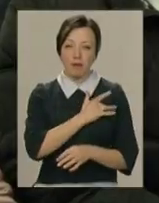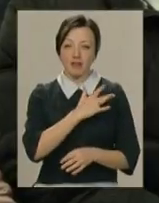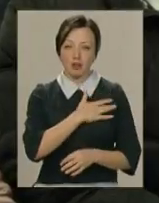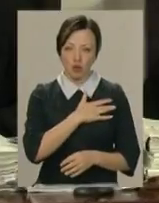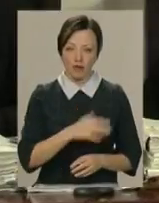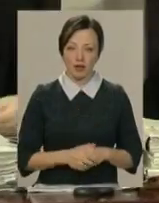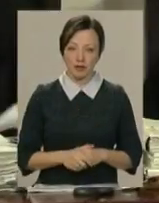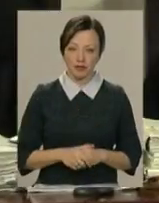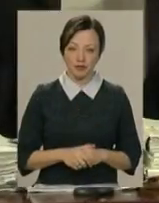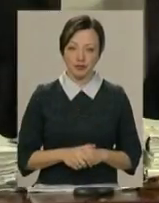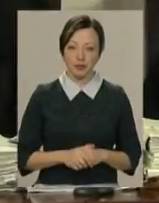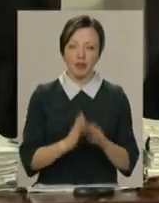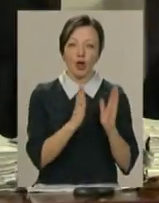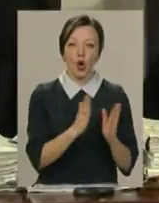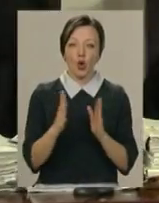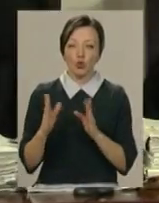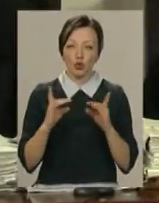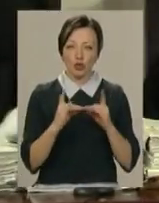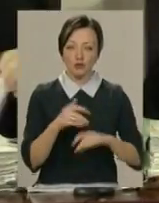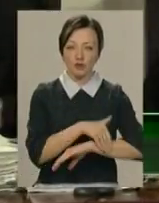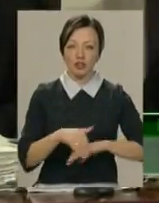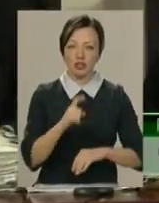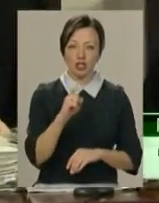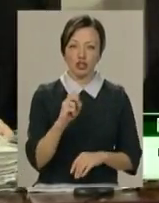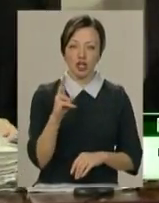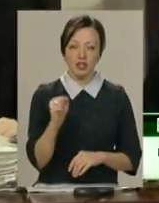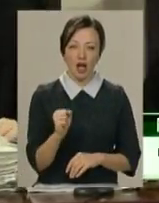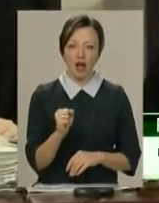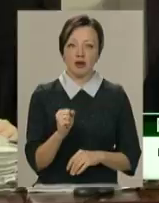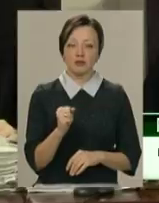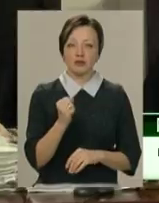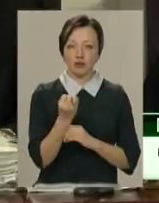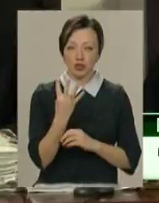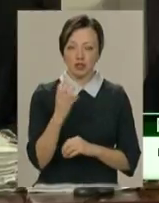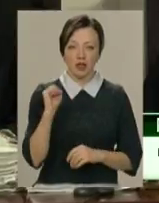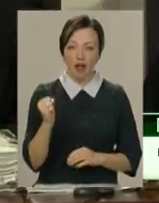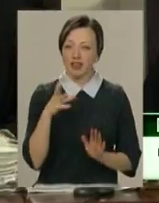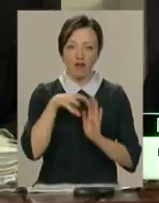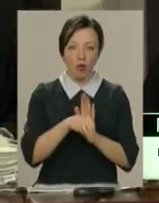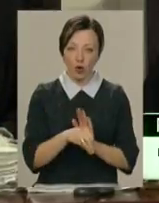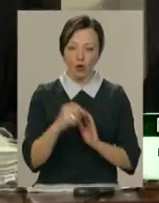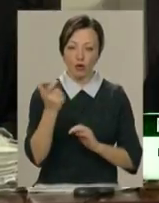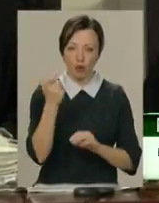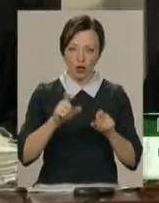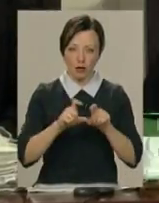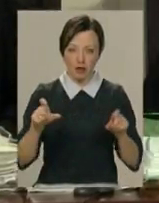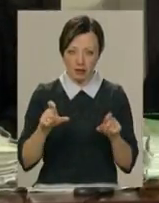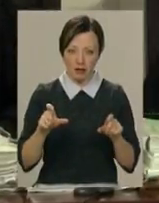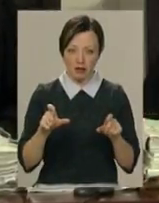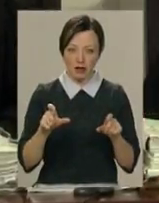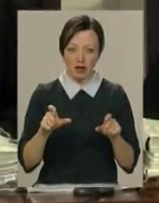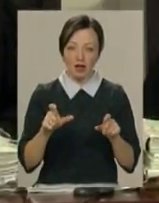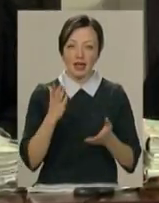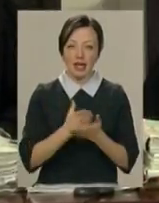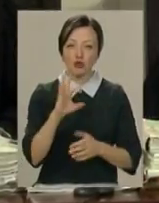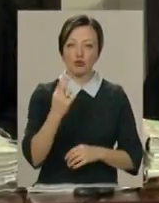приватизована. Гуртожиток вулиці Зарічанській, 14А, не входить до господарського об'єкту із завершеним циклом виробництва продукції робіт,